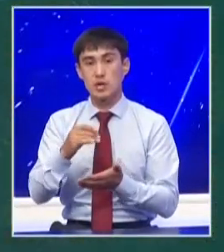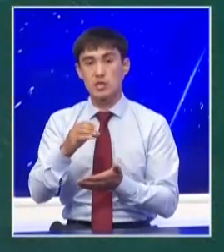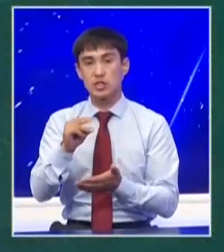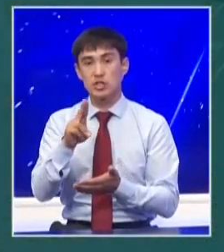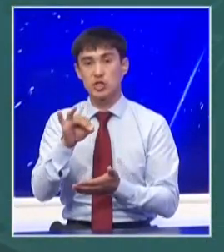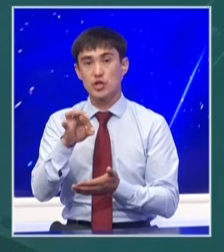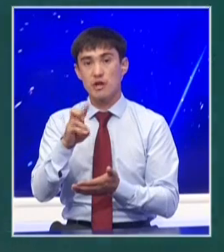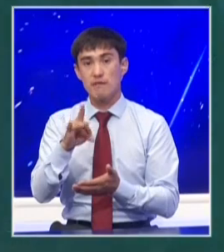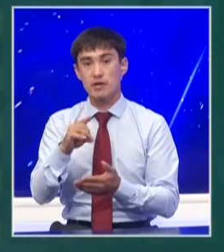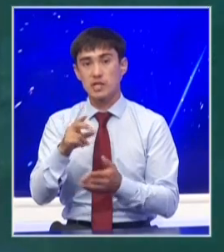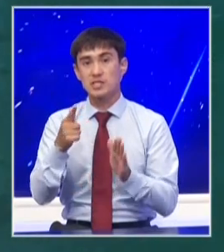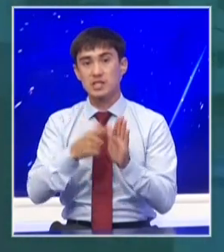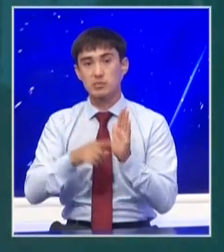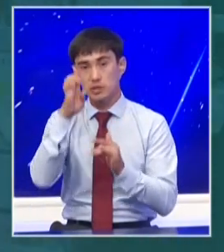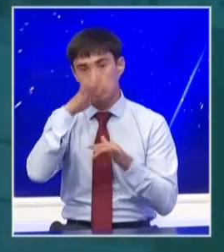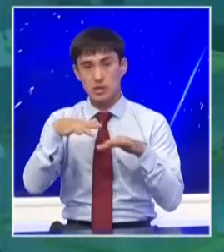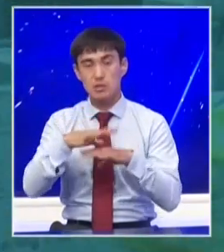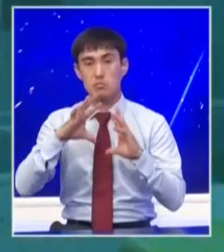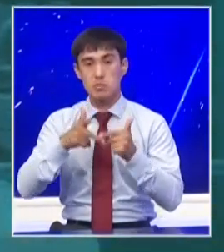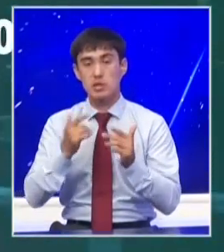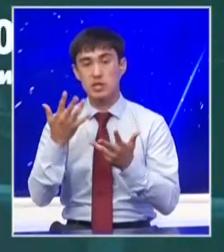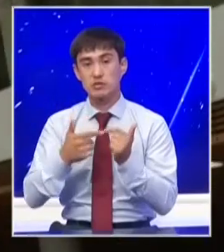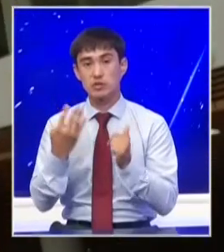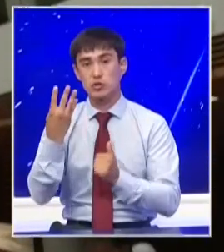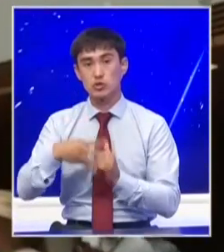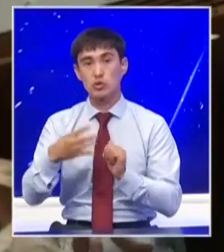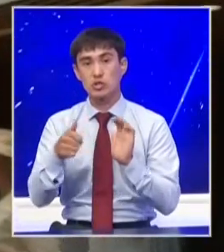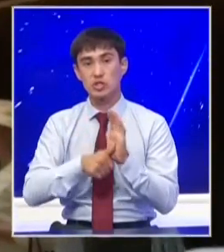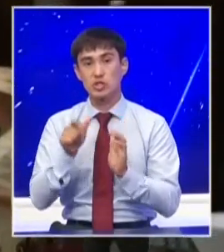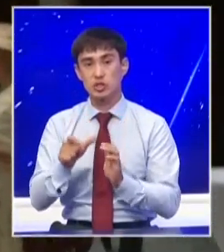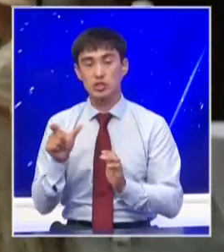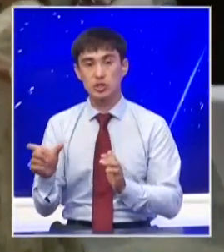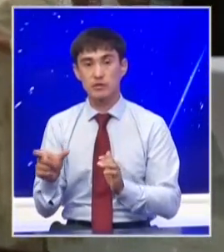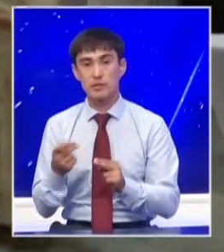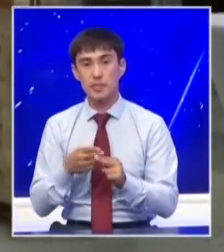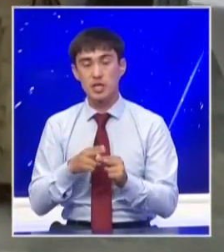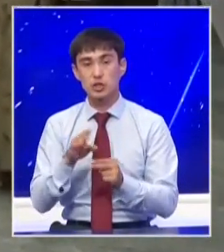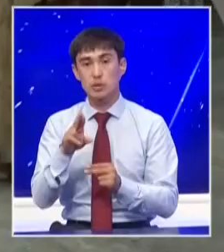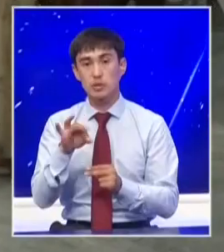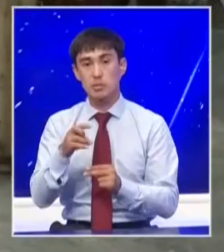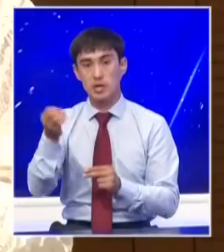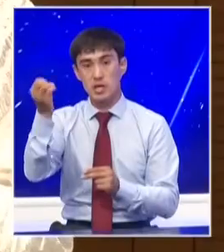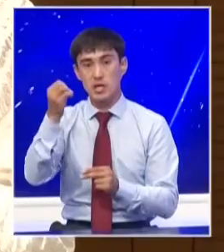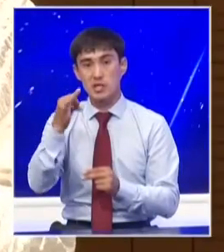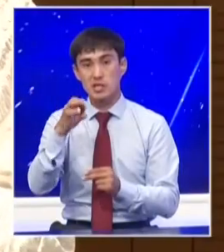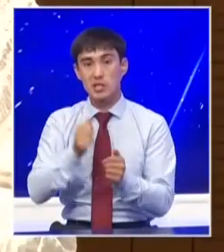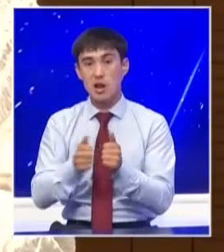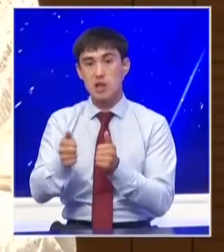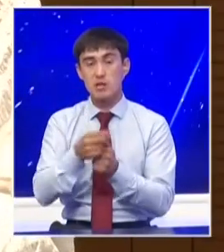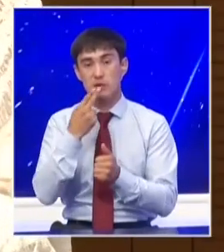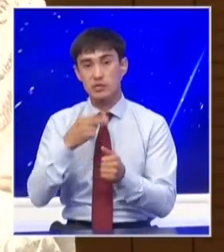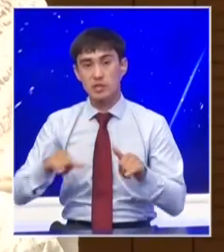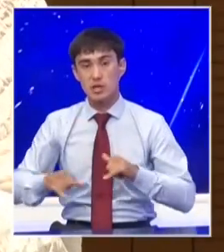филиалы, которые находятся в 70 странах мира, насчитывает свыше 46 тысяч человек. Japan Tobacco International является лидером табачного